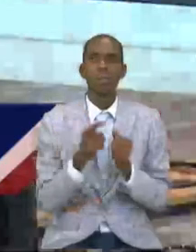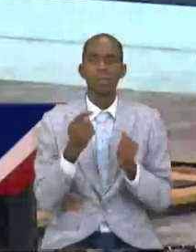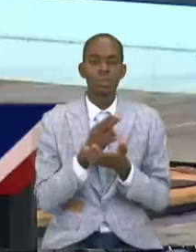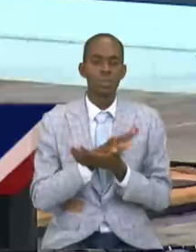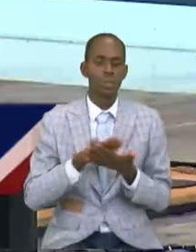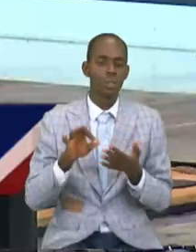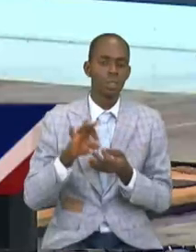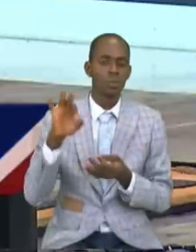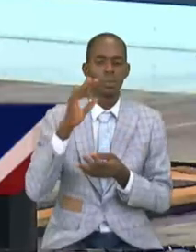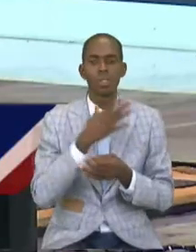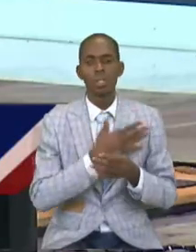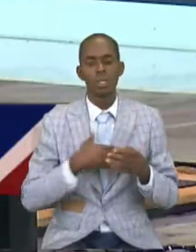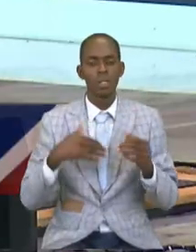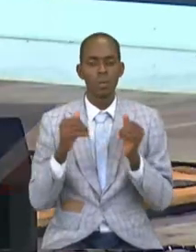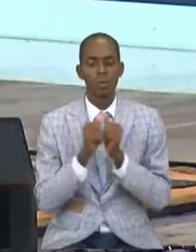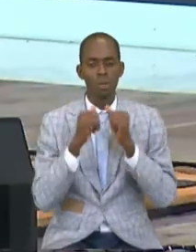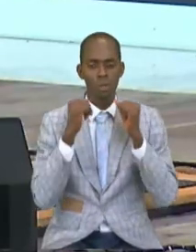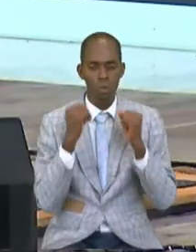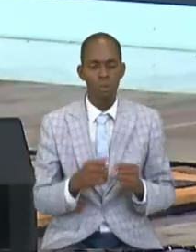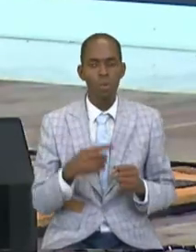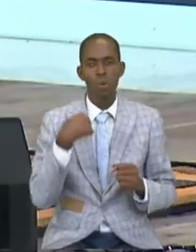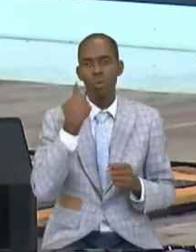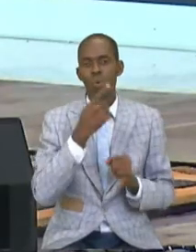force Jésus de Nazareth